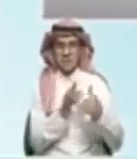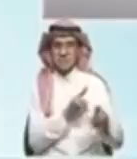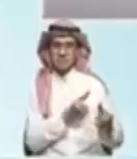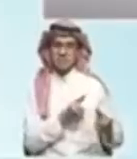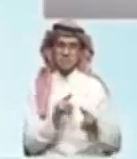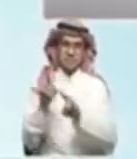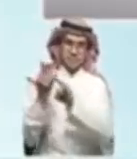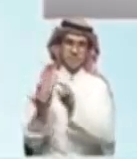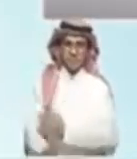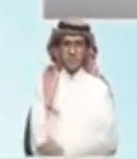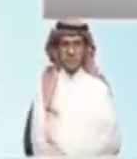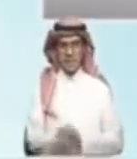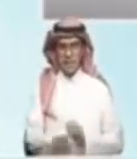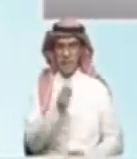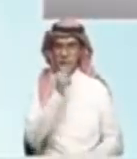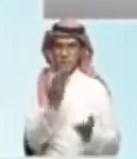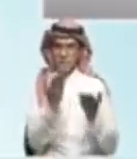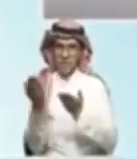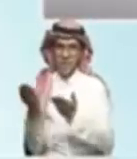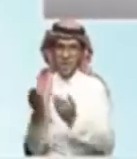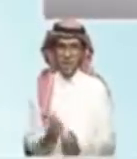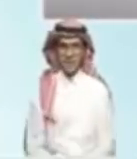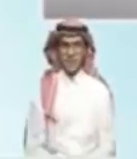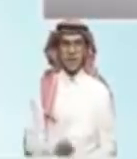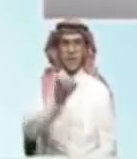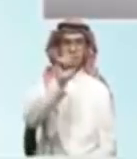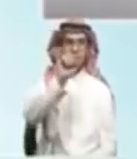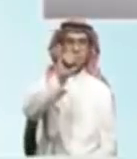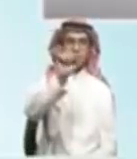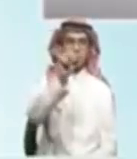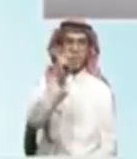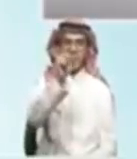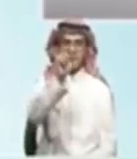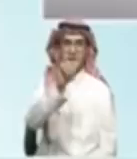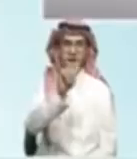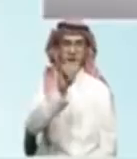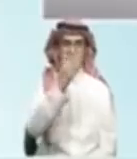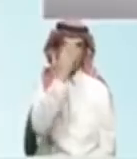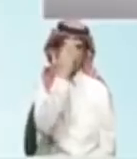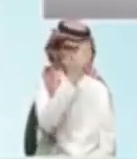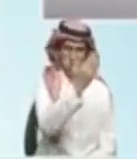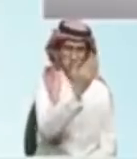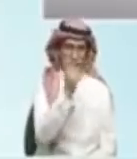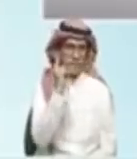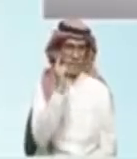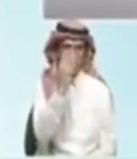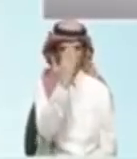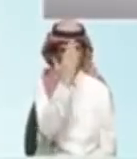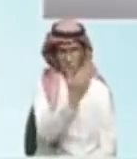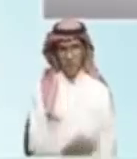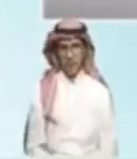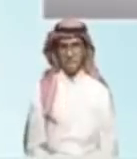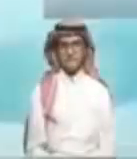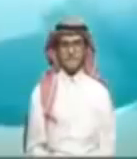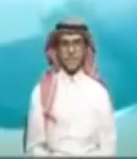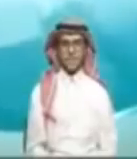كل ما لدي في هذه اللحظة، أعود إليك لاستئناف النشرة. نعم الزميل مصطفى عباس من الحرم النبوي الشريف، شكرا جزيلا لك.